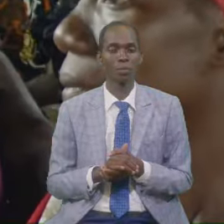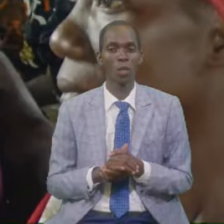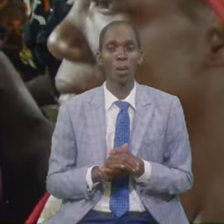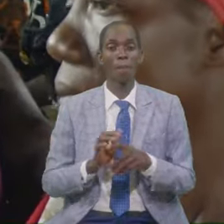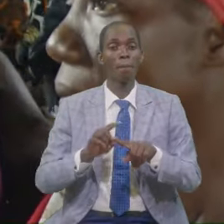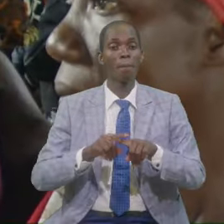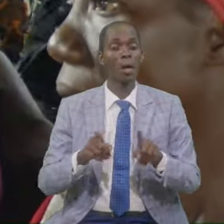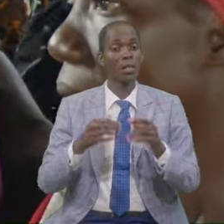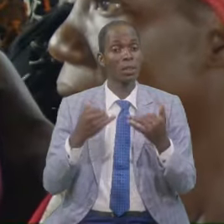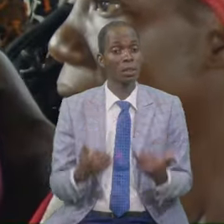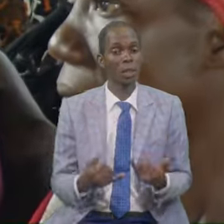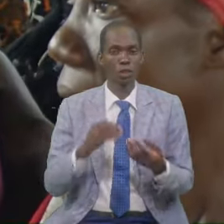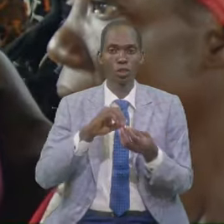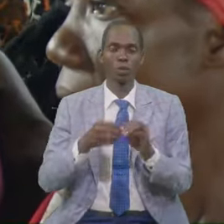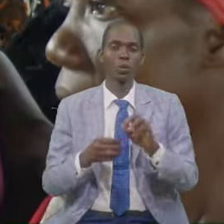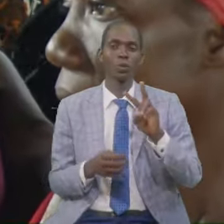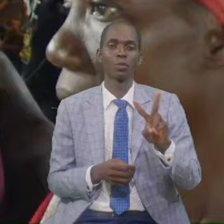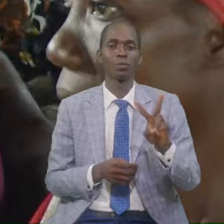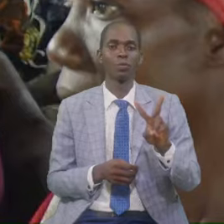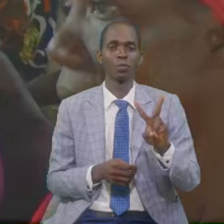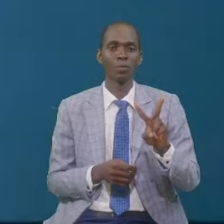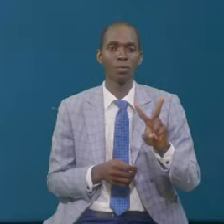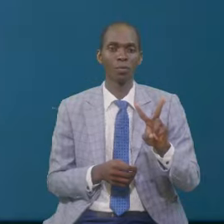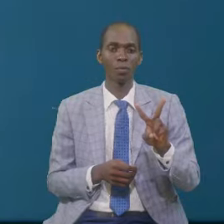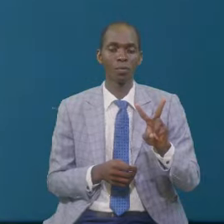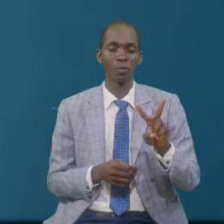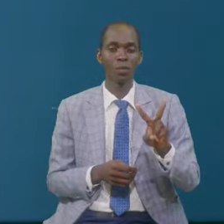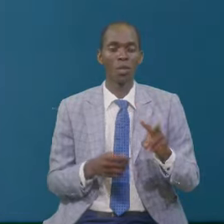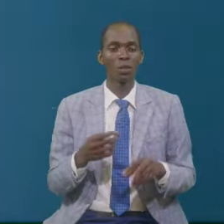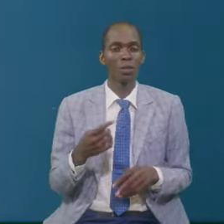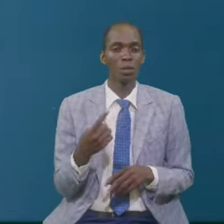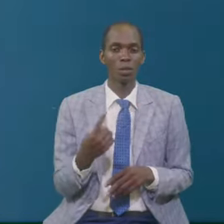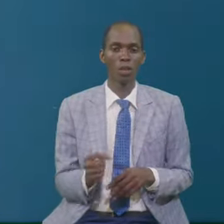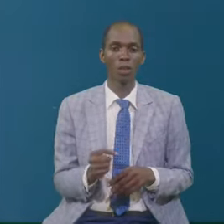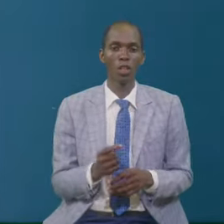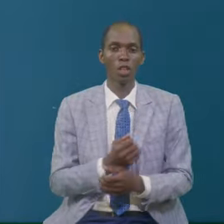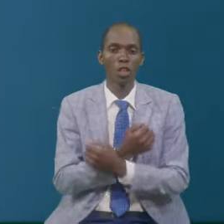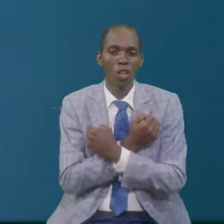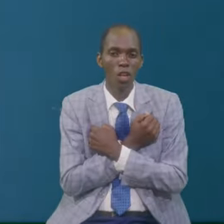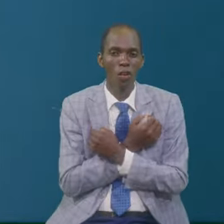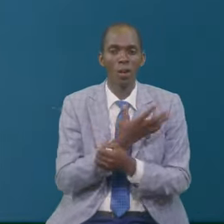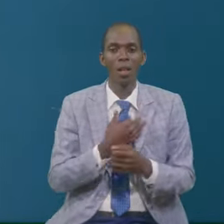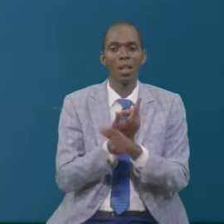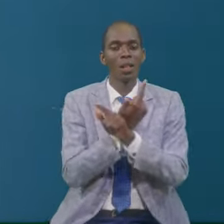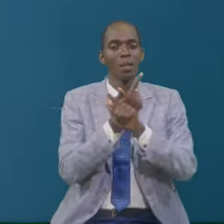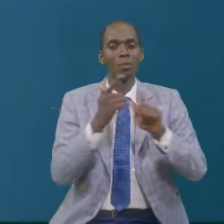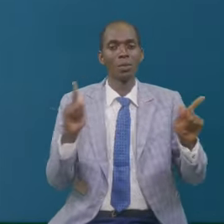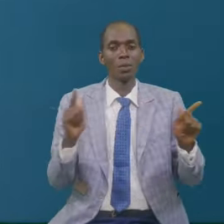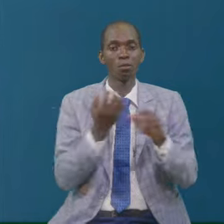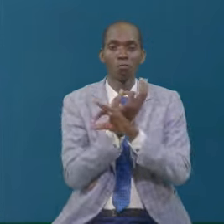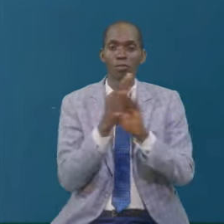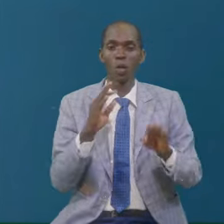నంబర్ 2, అయితే ఇప్పుడు రెండవ అంశంలోకి వస్తున్నాం. లవ్ అండ్ లైబ్రేషన్ బై ది అడ్వొకేట్. ఆ